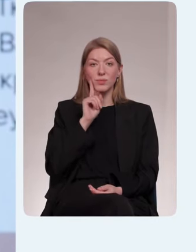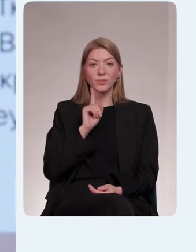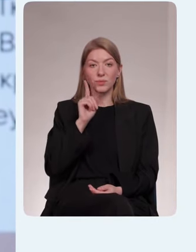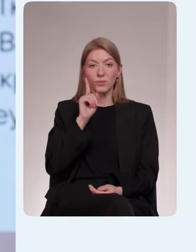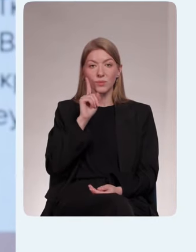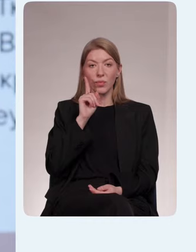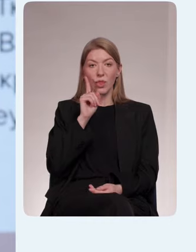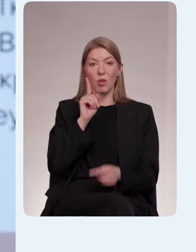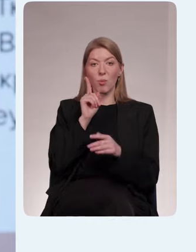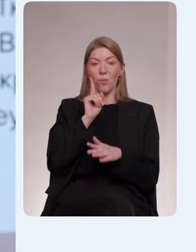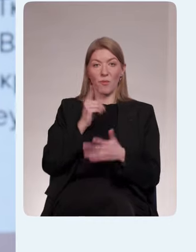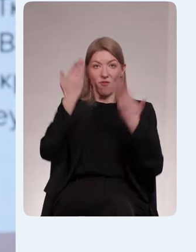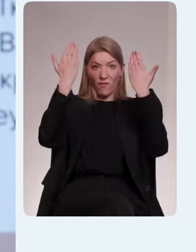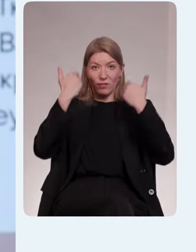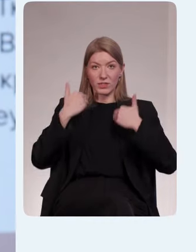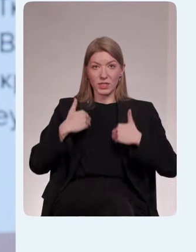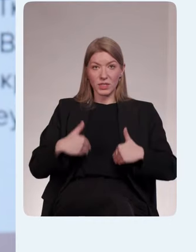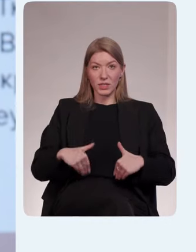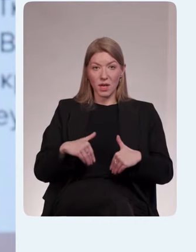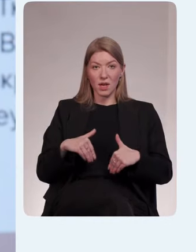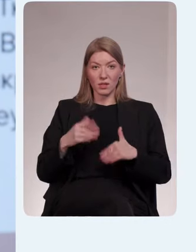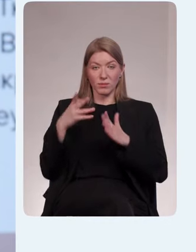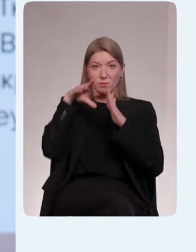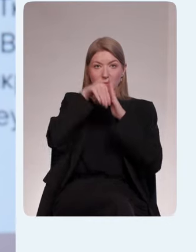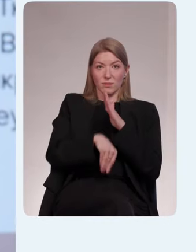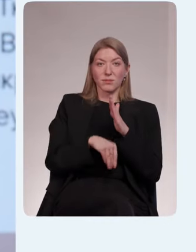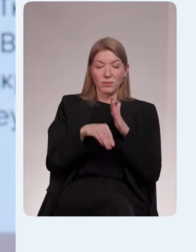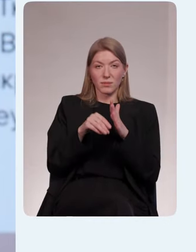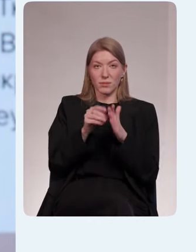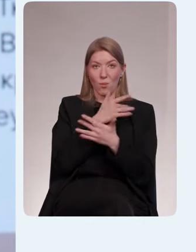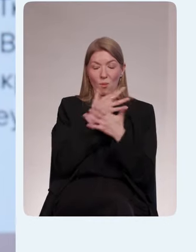заполнить пространство в теле. Как в чемодане, пихай, пока не лопнет.